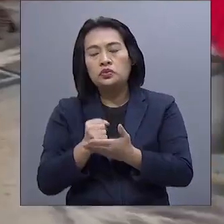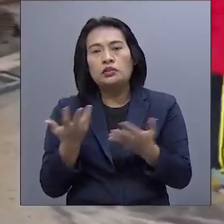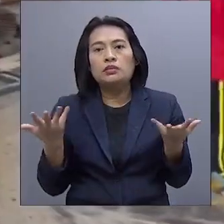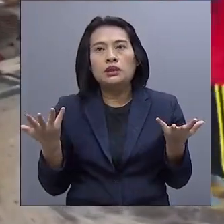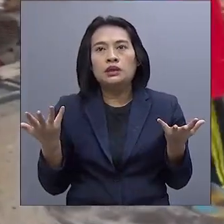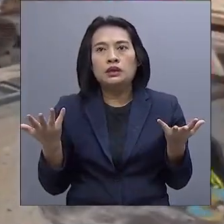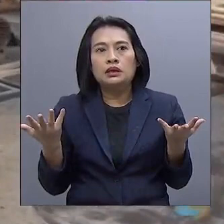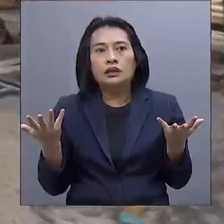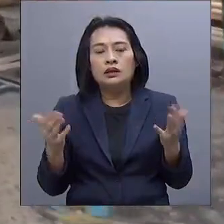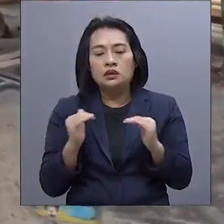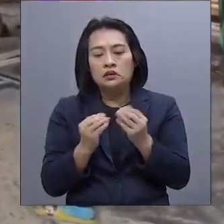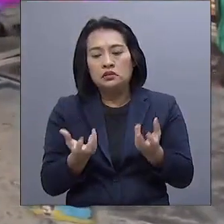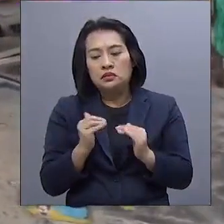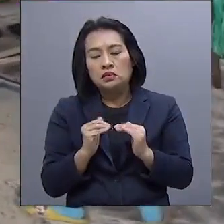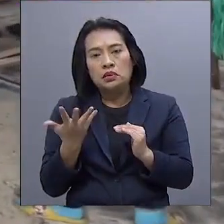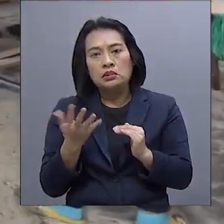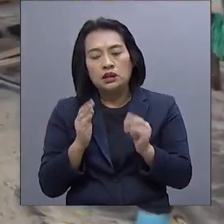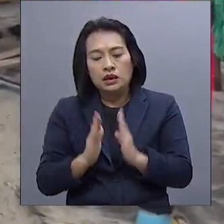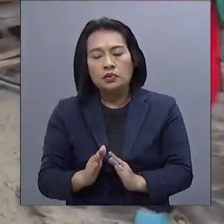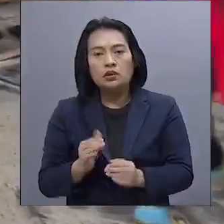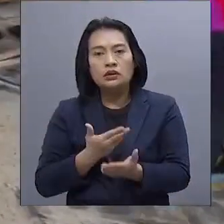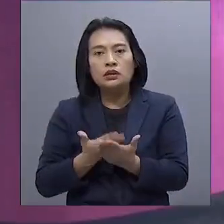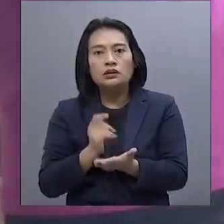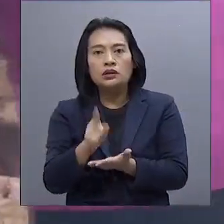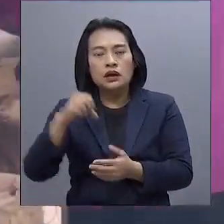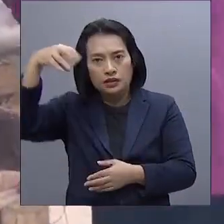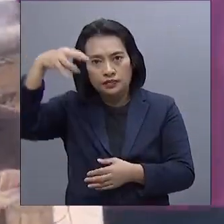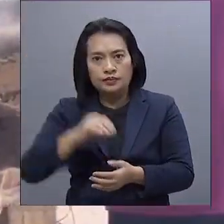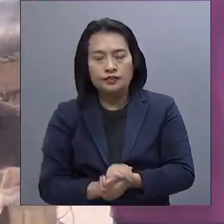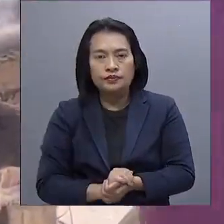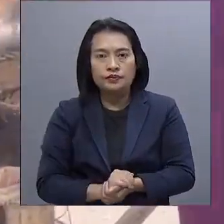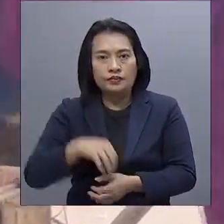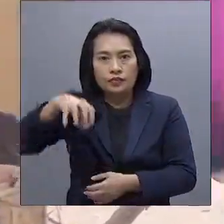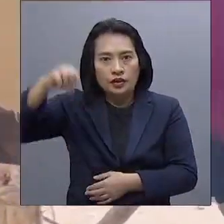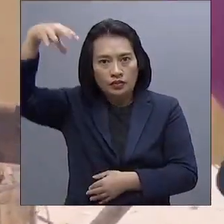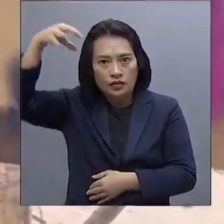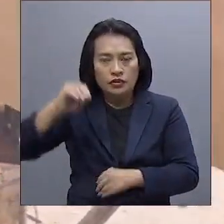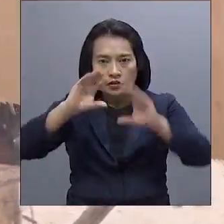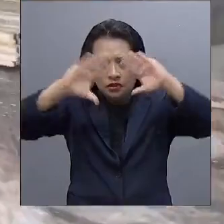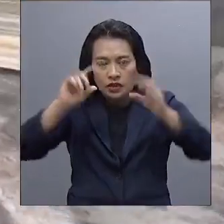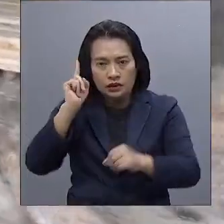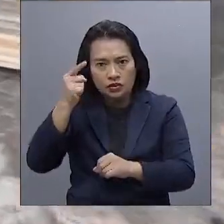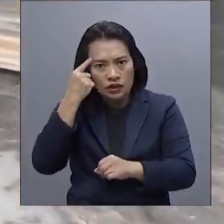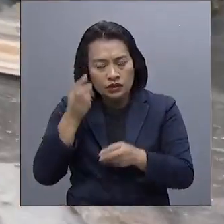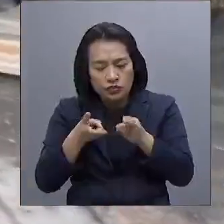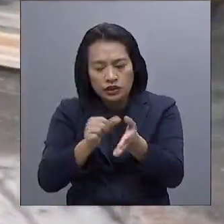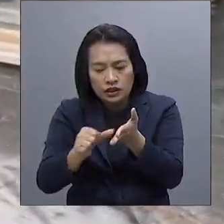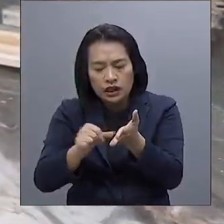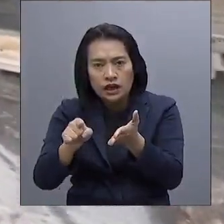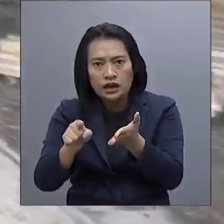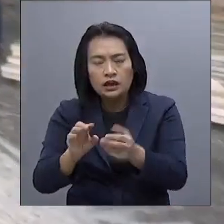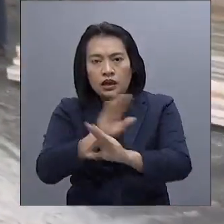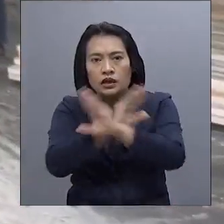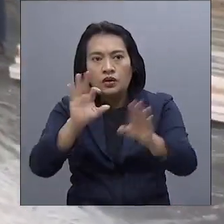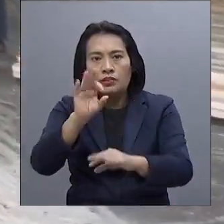ค่ะไม่เป็นธรรมกับผู้ใช้ไฟด้วยจึงมองว่าการไฟฟ้าและภาครัฐควรจะหาวิธีการแก้ที่ดีกว่านี้เช่นยกเลิกค่า